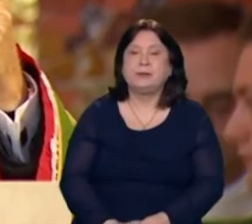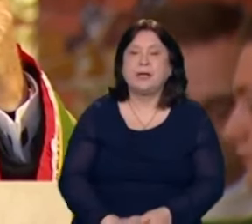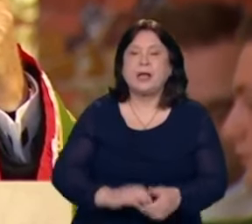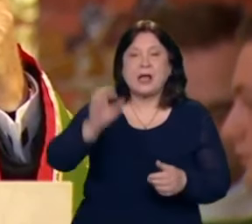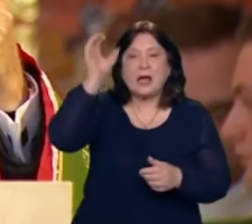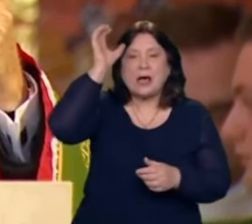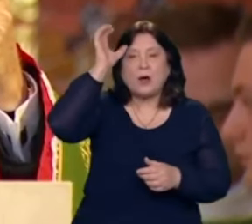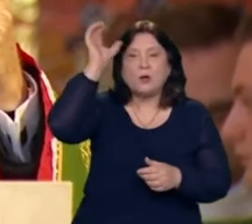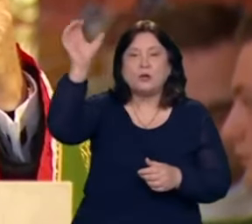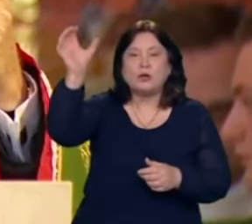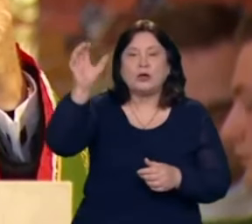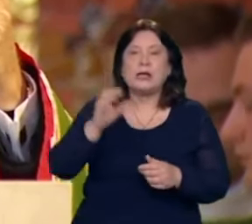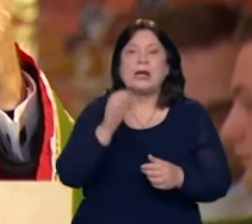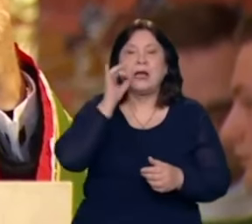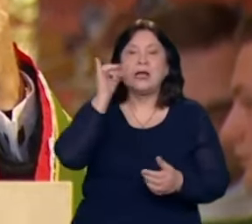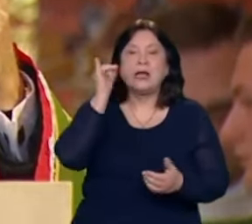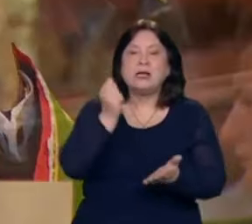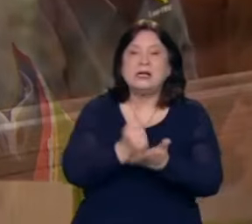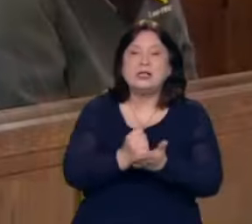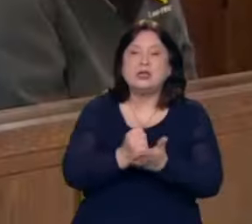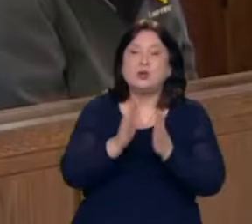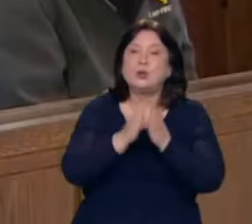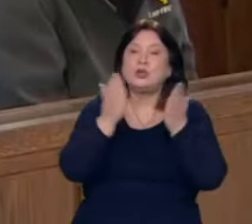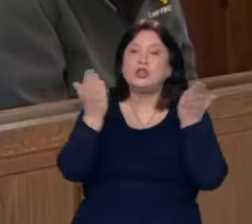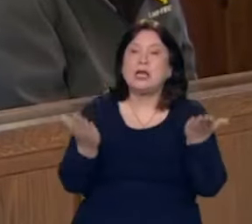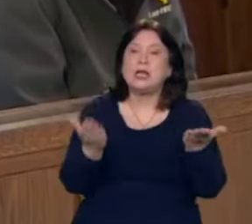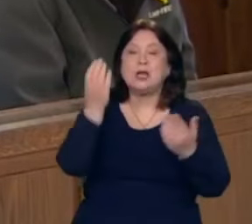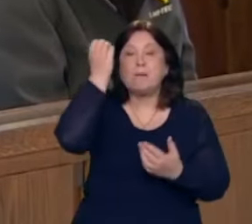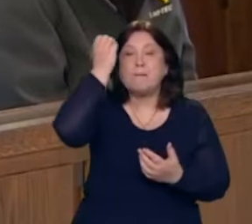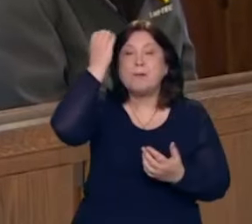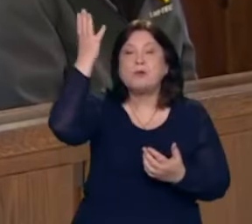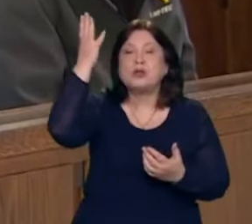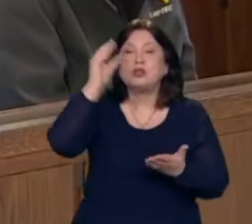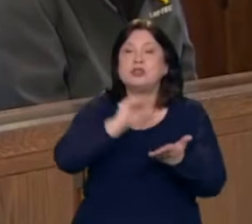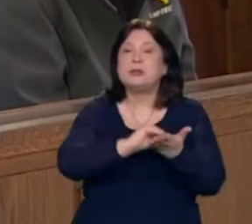autor listu Księgi Mądrości